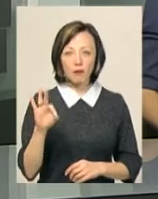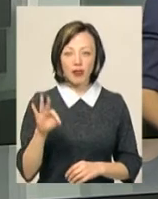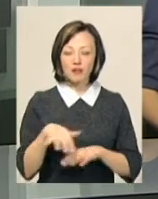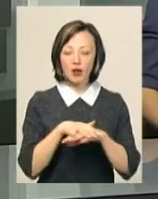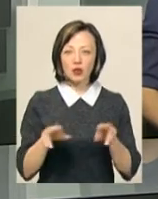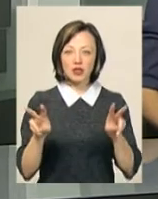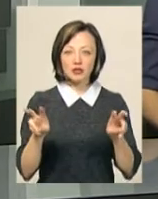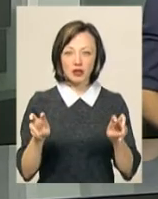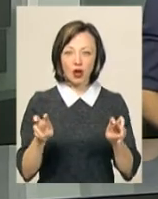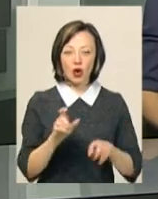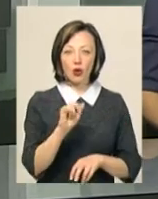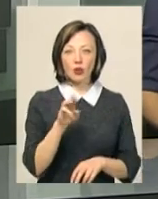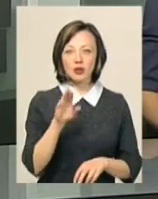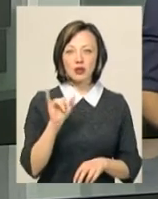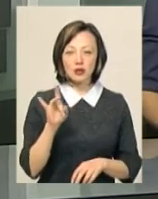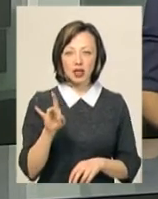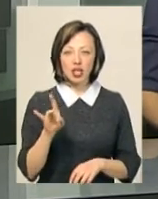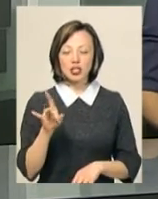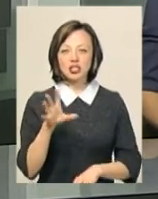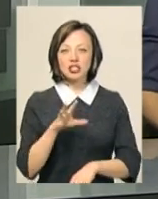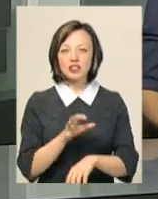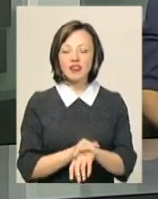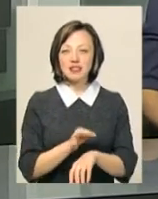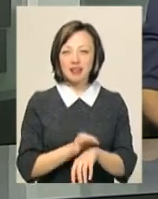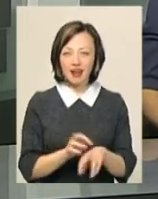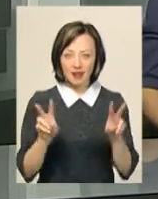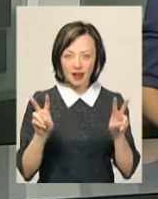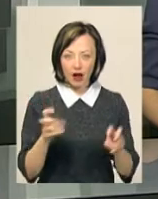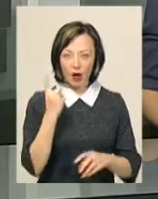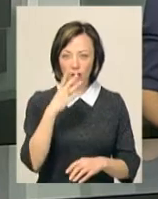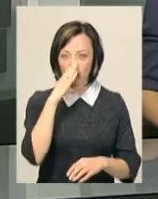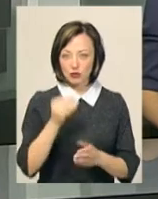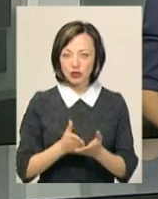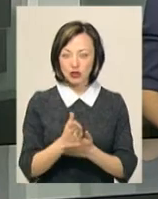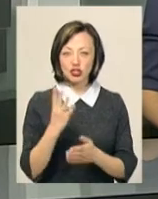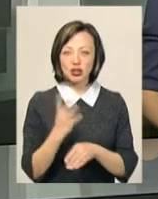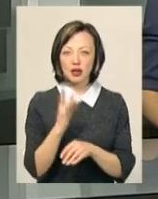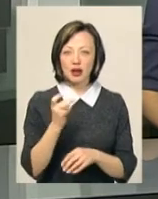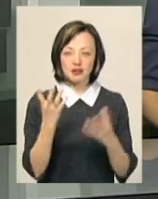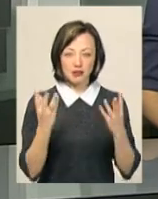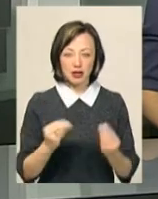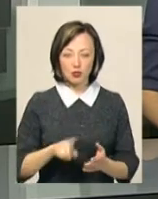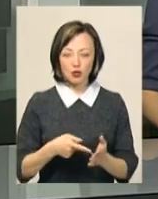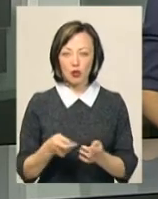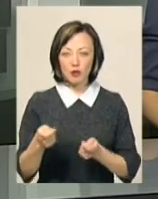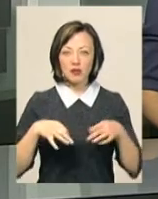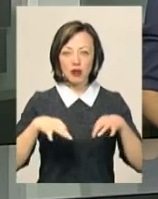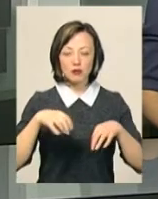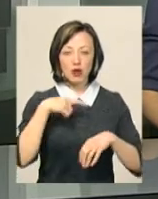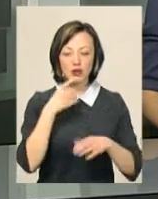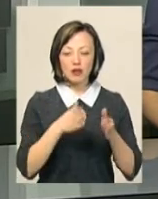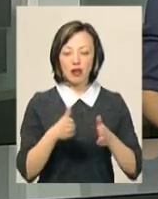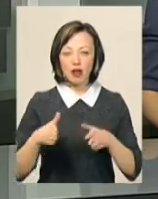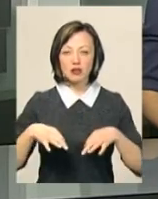народі його називають «хутір Швейцарія». До його околиць доїжджає одна маршрутка 4 рази на день. У міському управлінні транспорту кажуть,